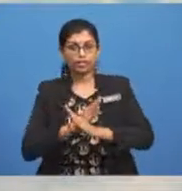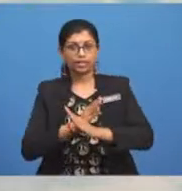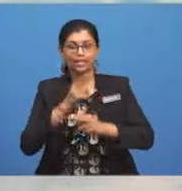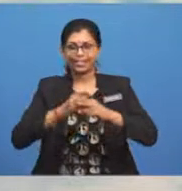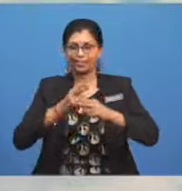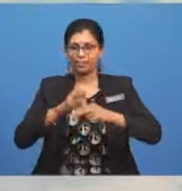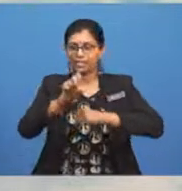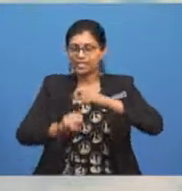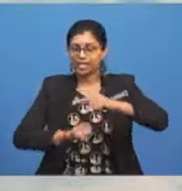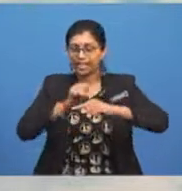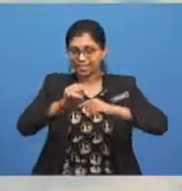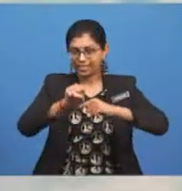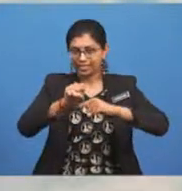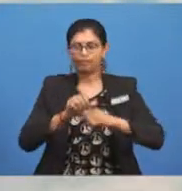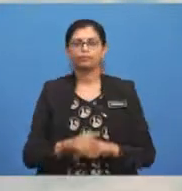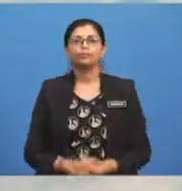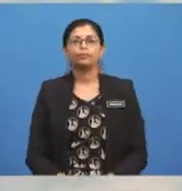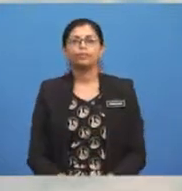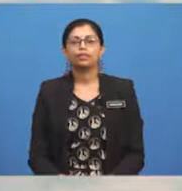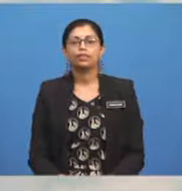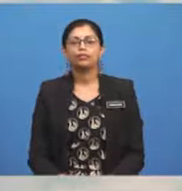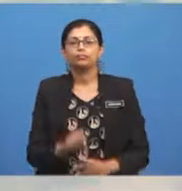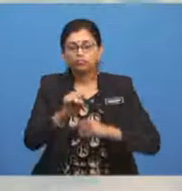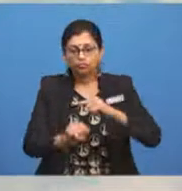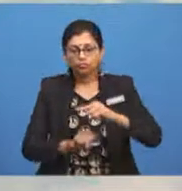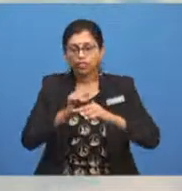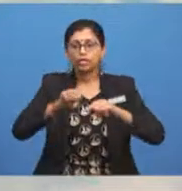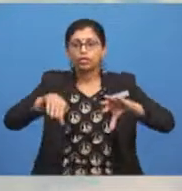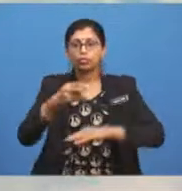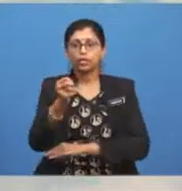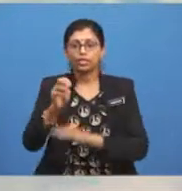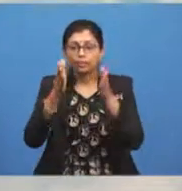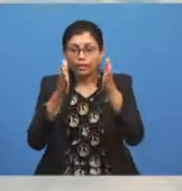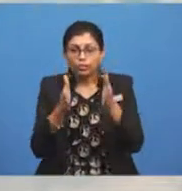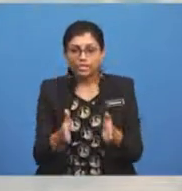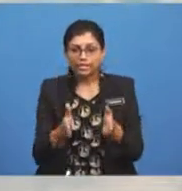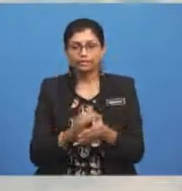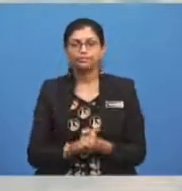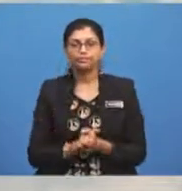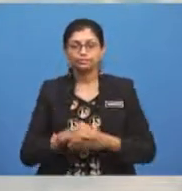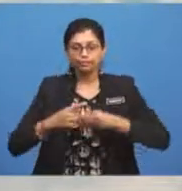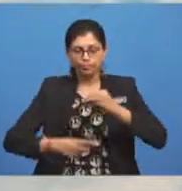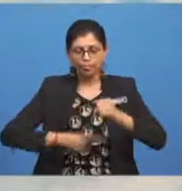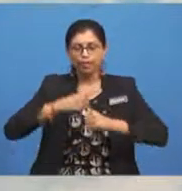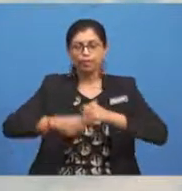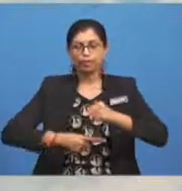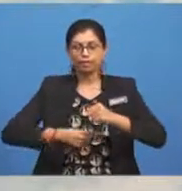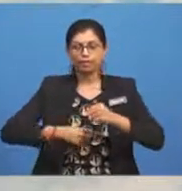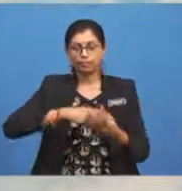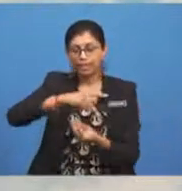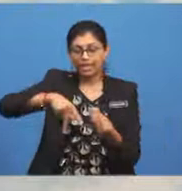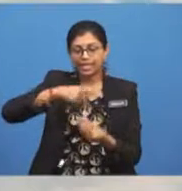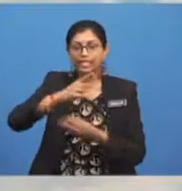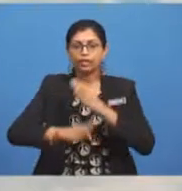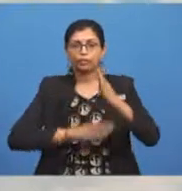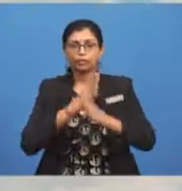sebuah satelit. Dan ia adalah satelit buatan manusia. Ia mengorbit mengelilingi bumi pada